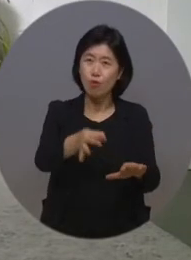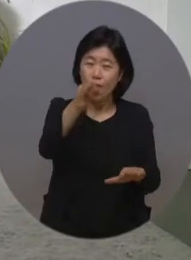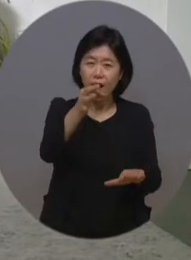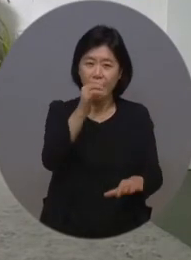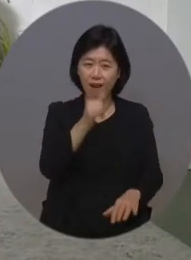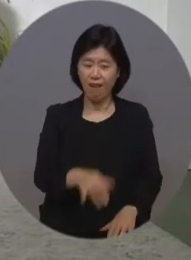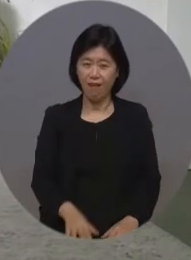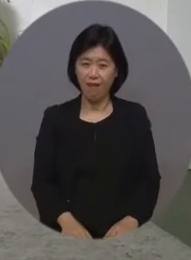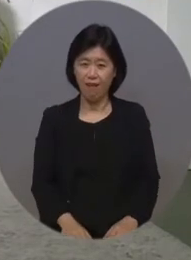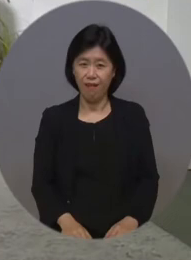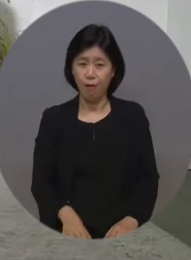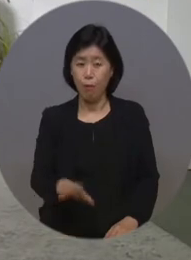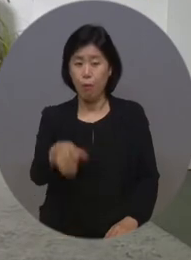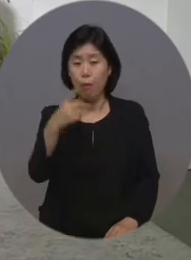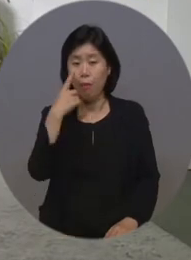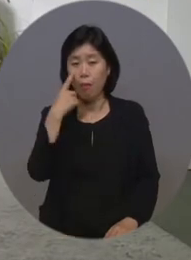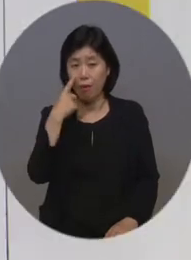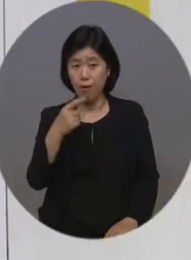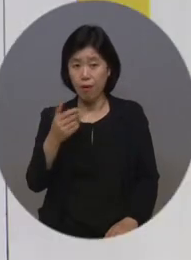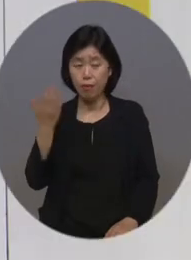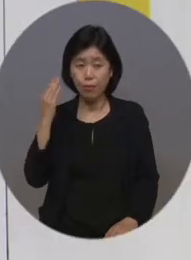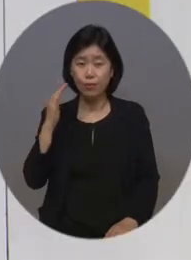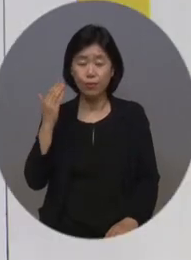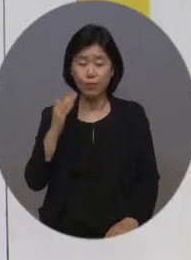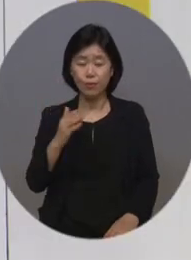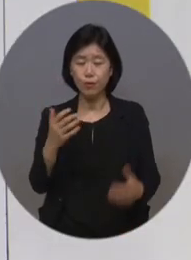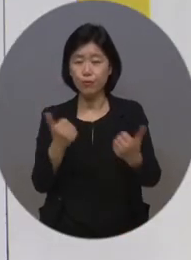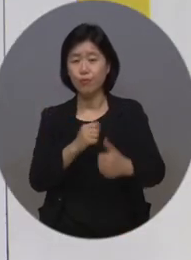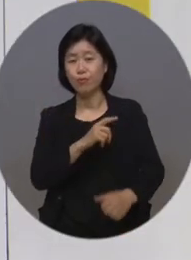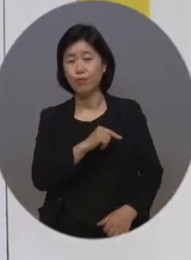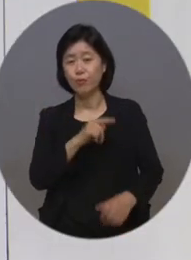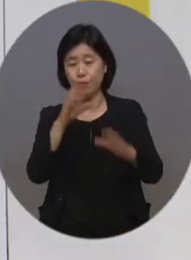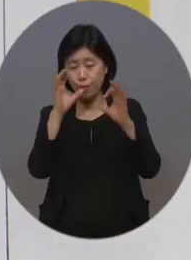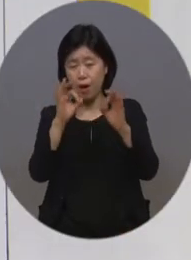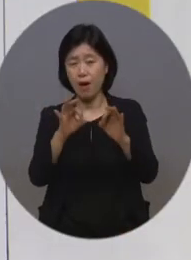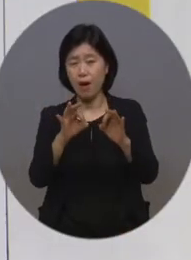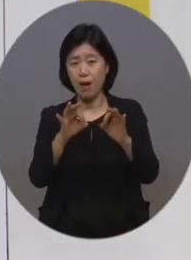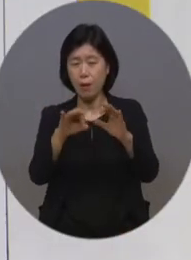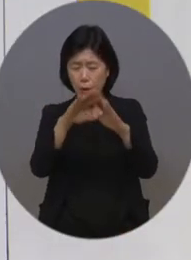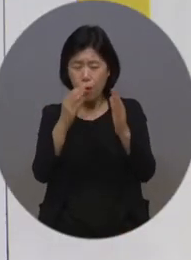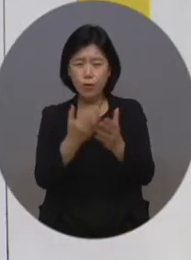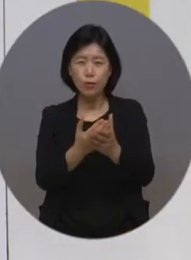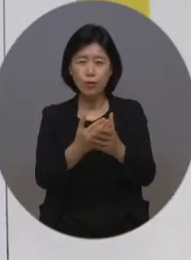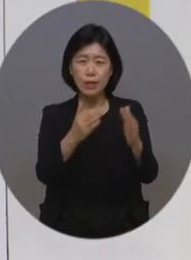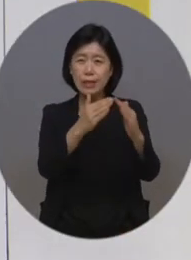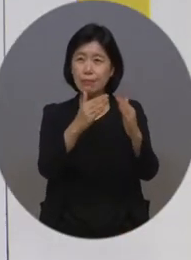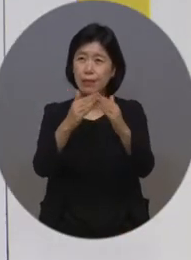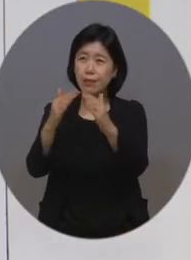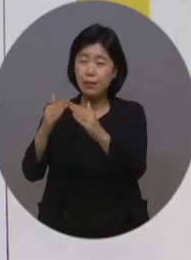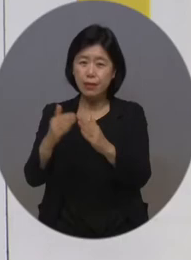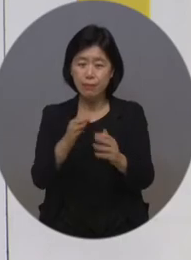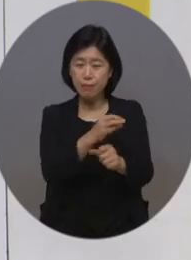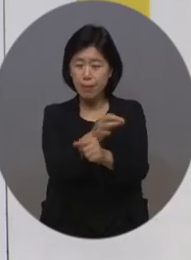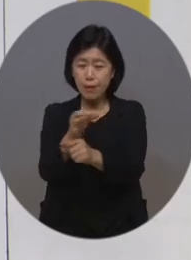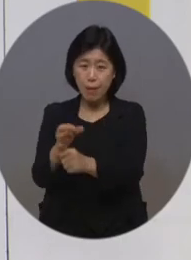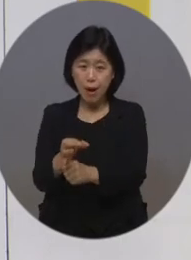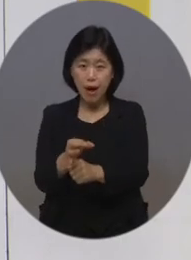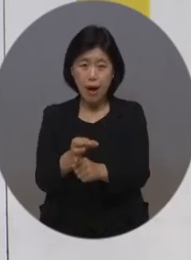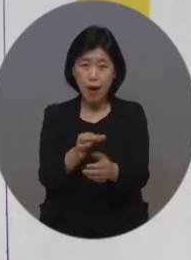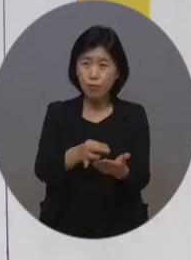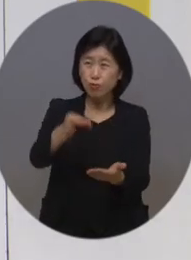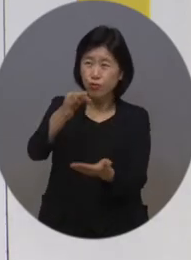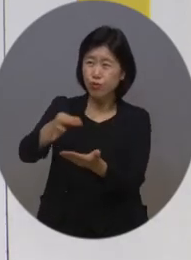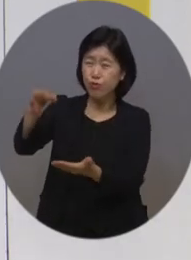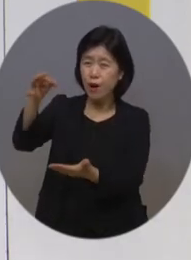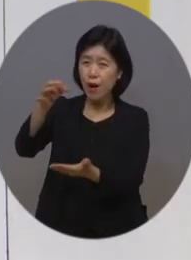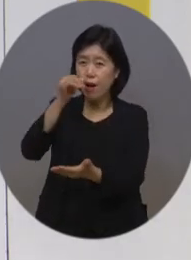뭐 전부 강남 2집 있고 뭐 뭐 몇 십억 올라 니모 몰라 니 하는 거 보니까 고 하면 이제 먹고 있다가